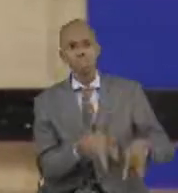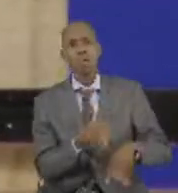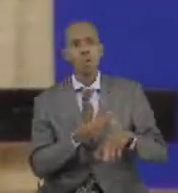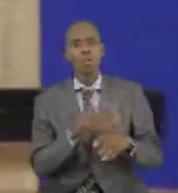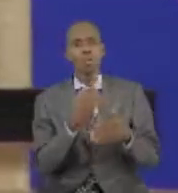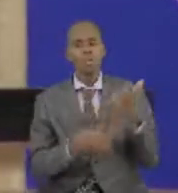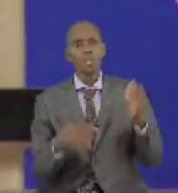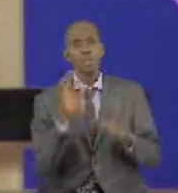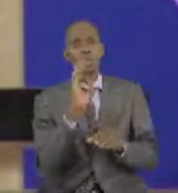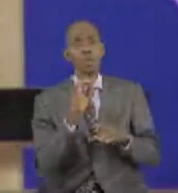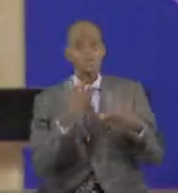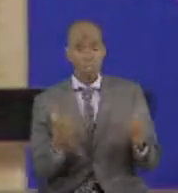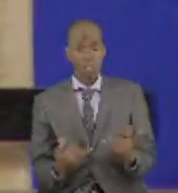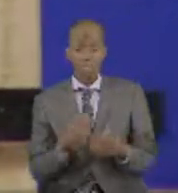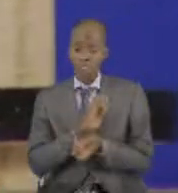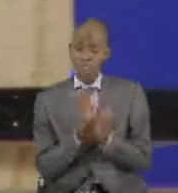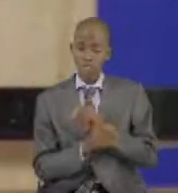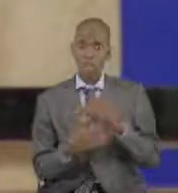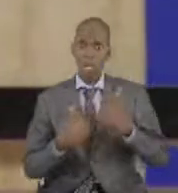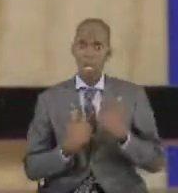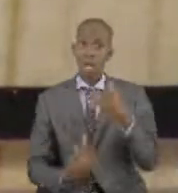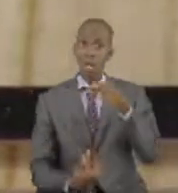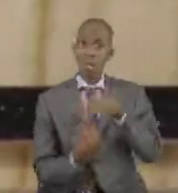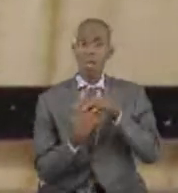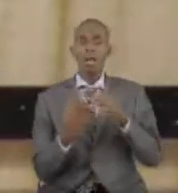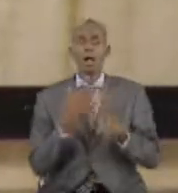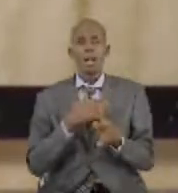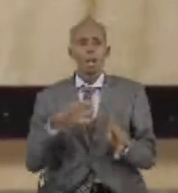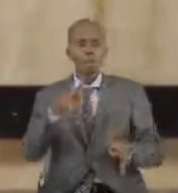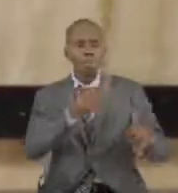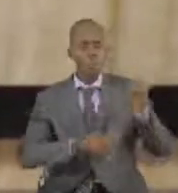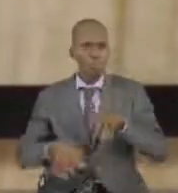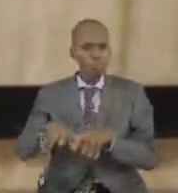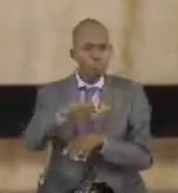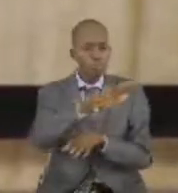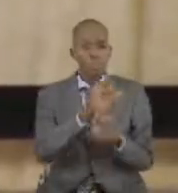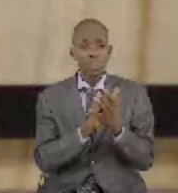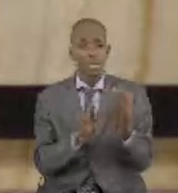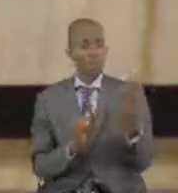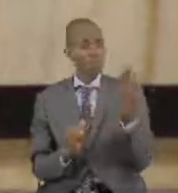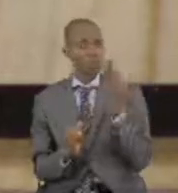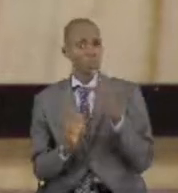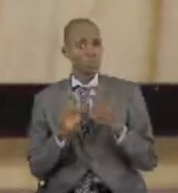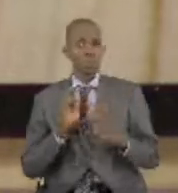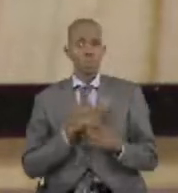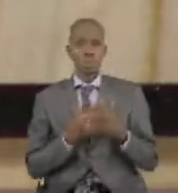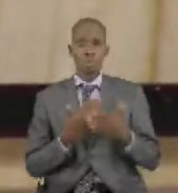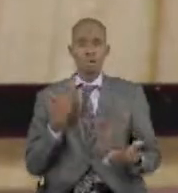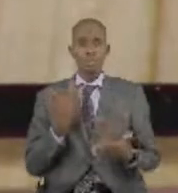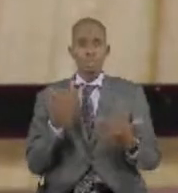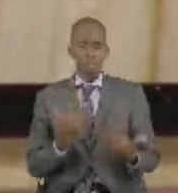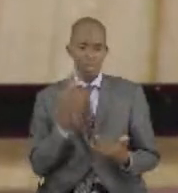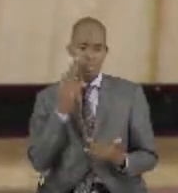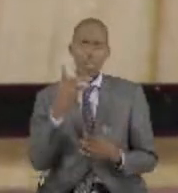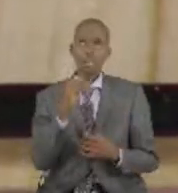nous avons jeté en lambeaux leur message. Maintenant, la nouvelle vie est arrivée. Maintenant, ces gens-là qui nous prêchaient l'évangile avant, ils voient